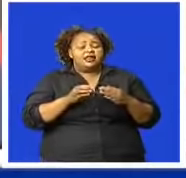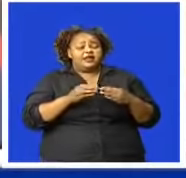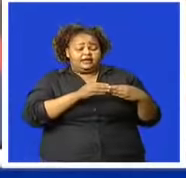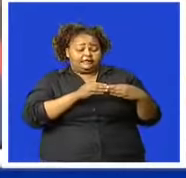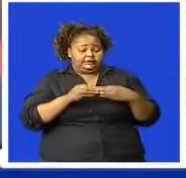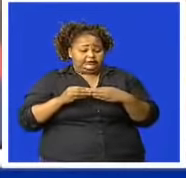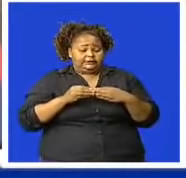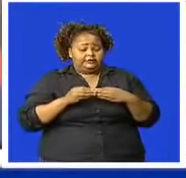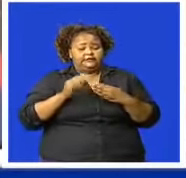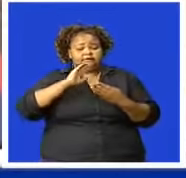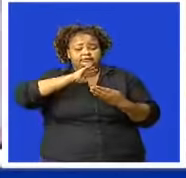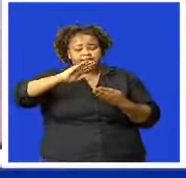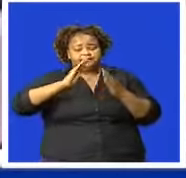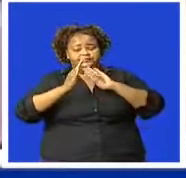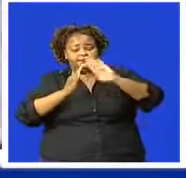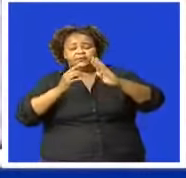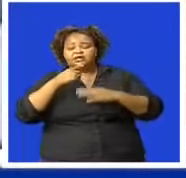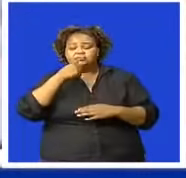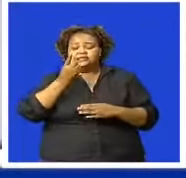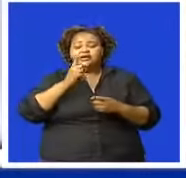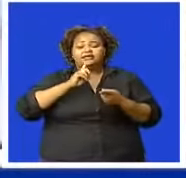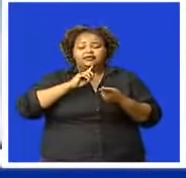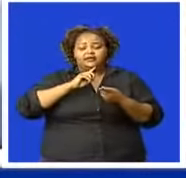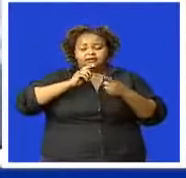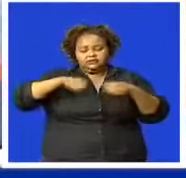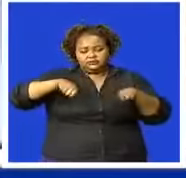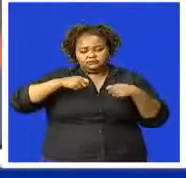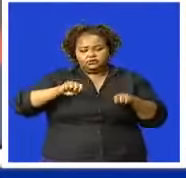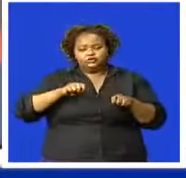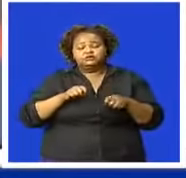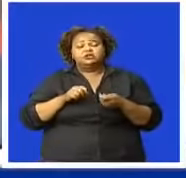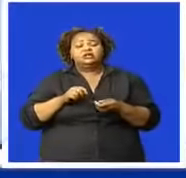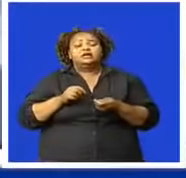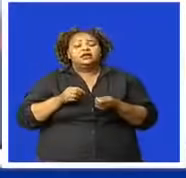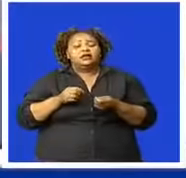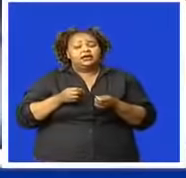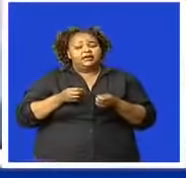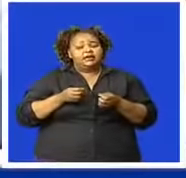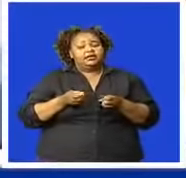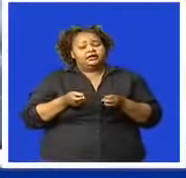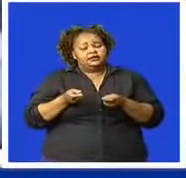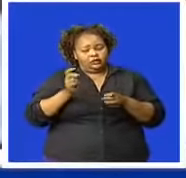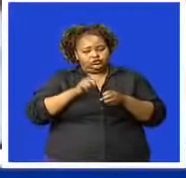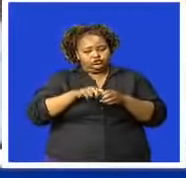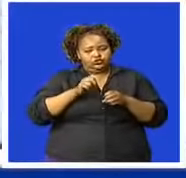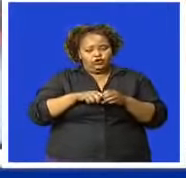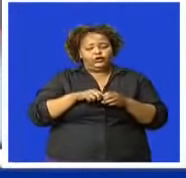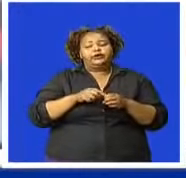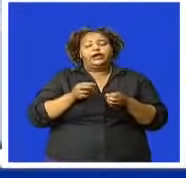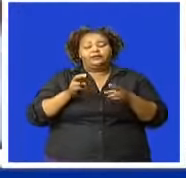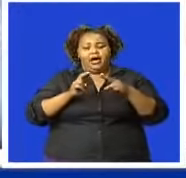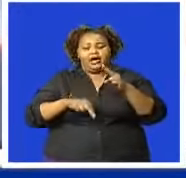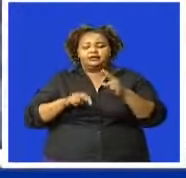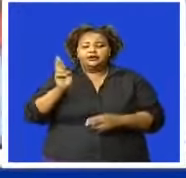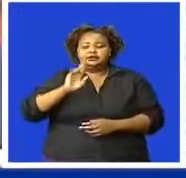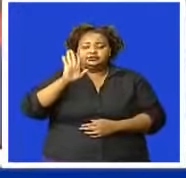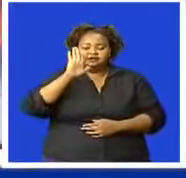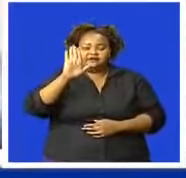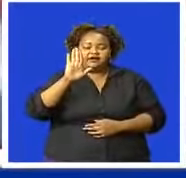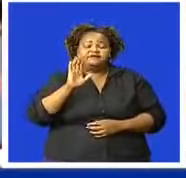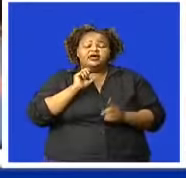mdlalo sewutawuqala kuba yingcenye yemidlalo ledlalwako ku-Region 5. Dlamini lophinze